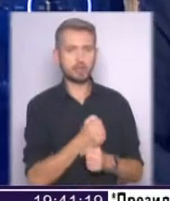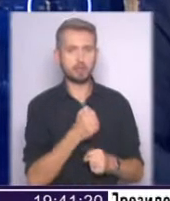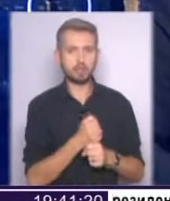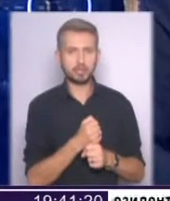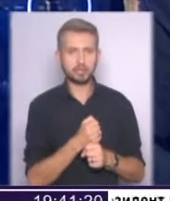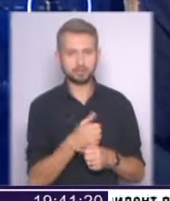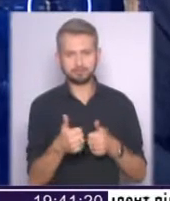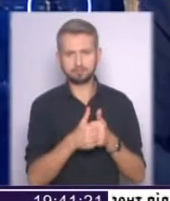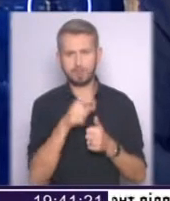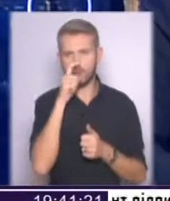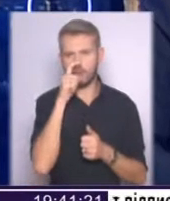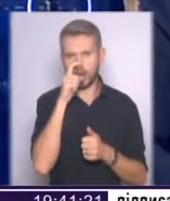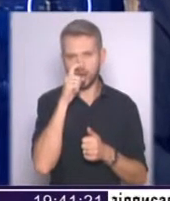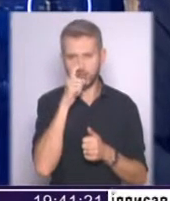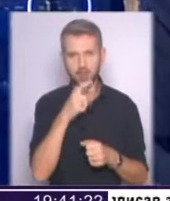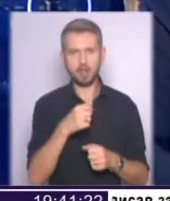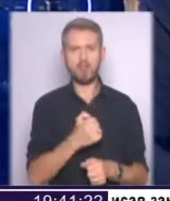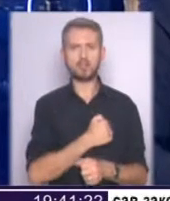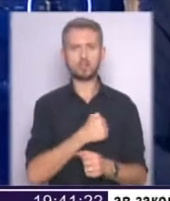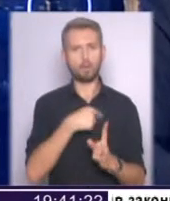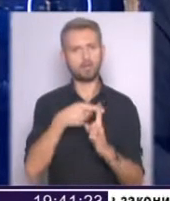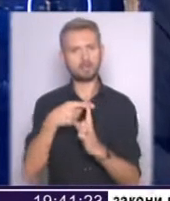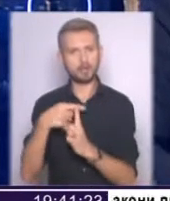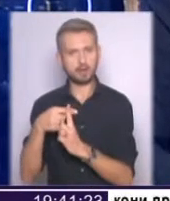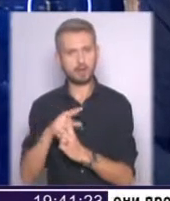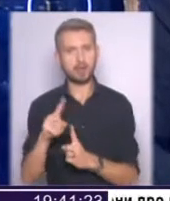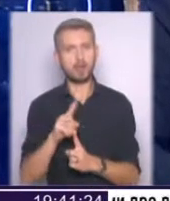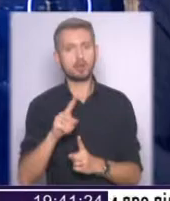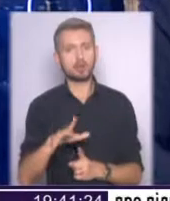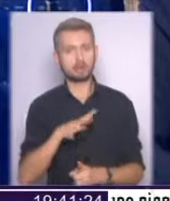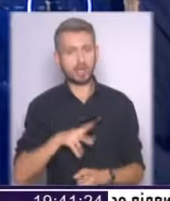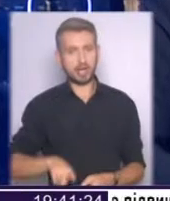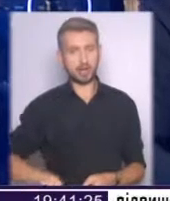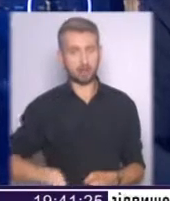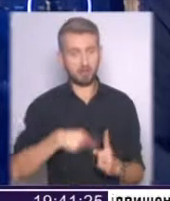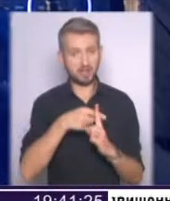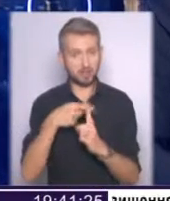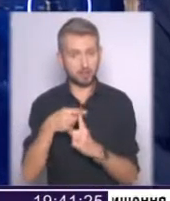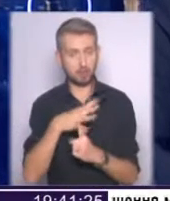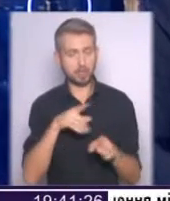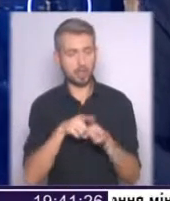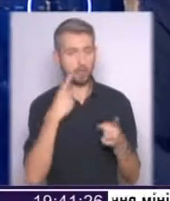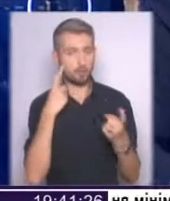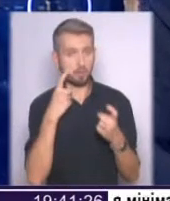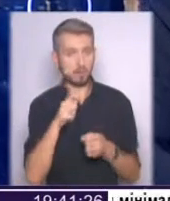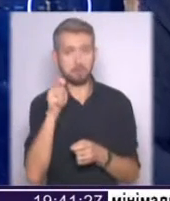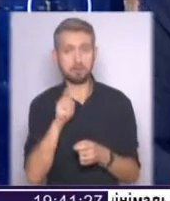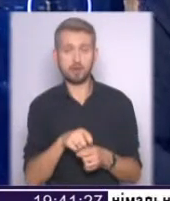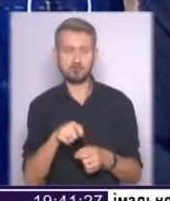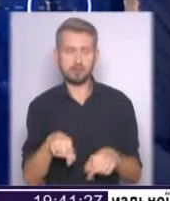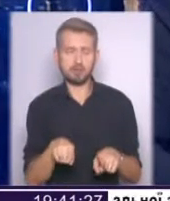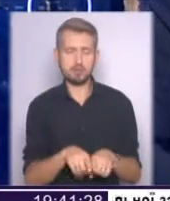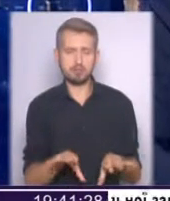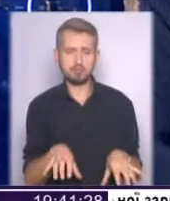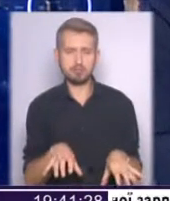під Броварами цвинтар військовий. Так для того, щоб стати директорами цвинтаря, була така інформація, приїжджали на таких машинах і носили